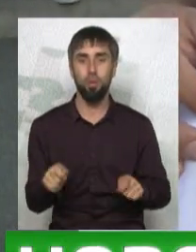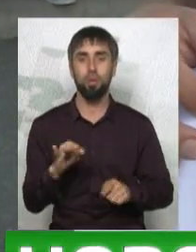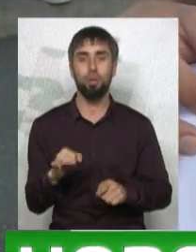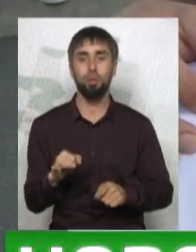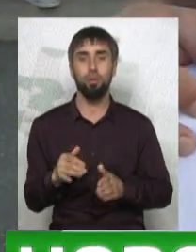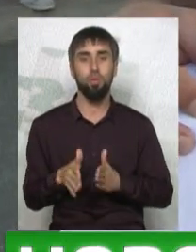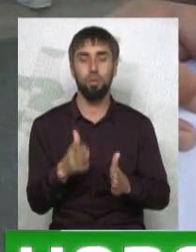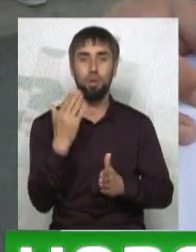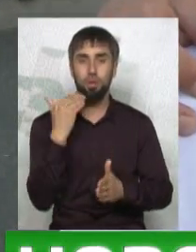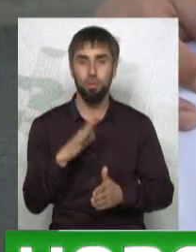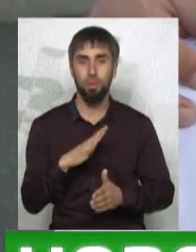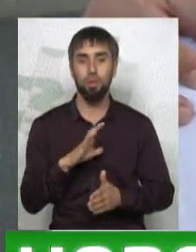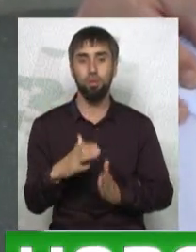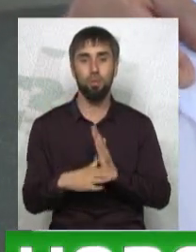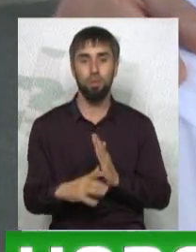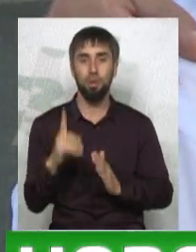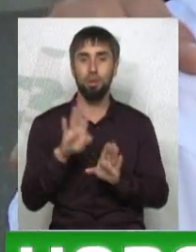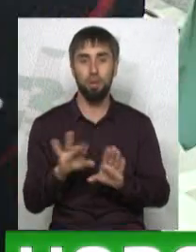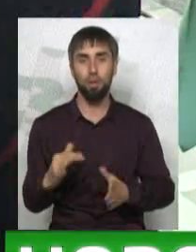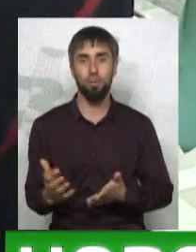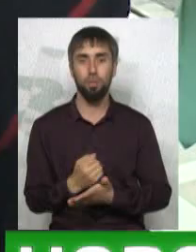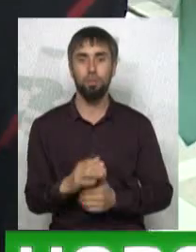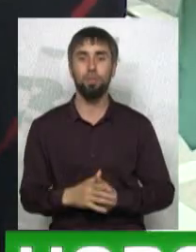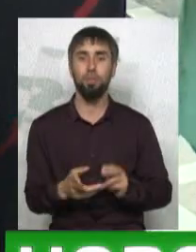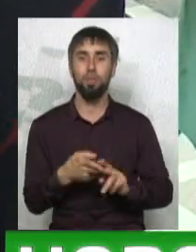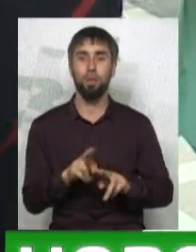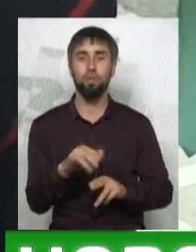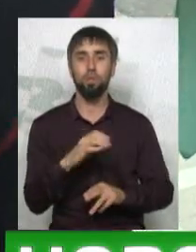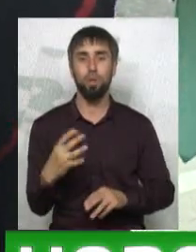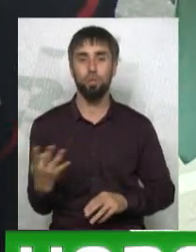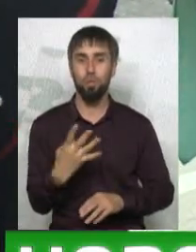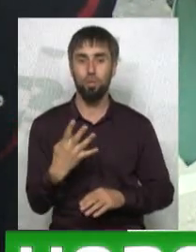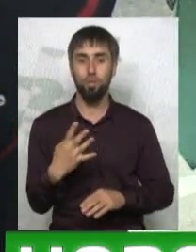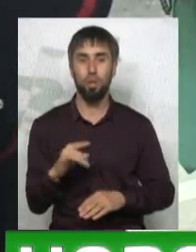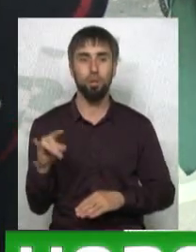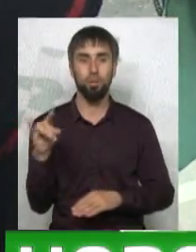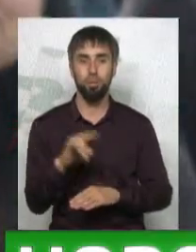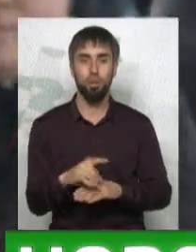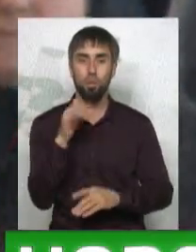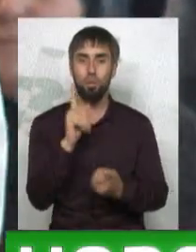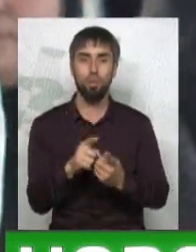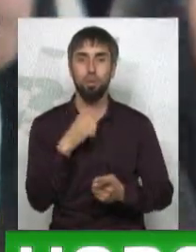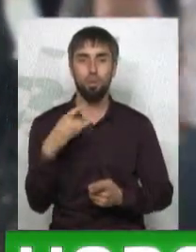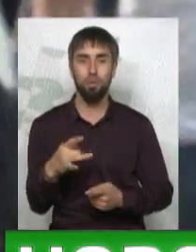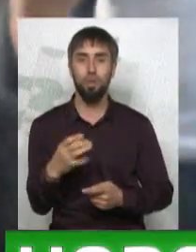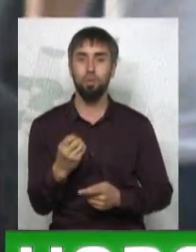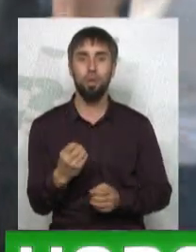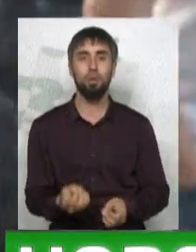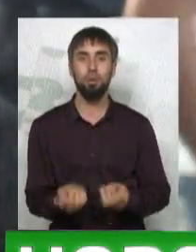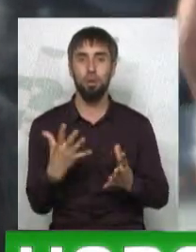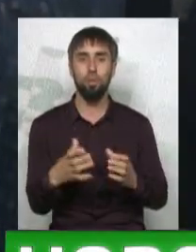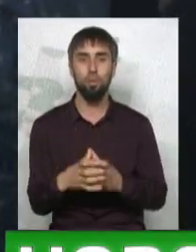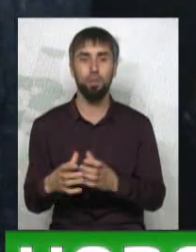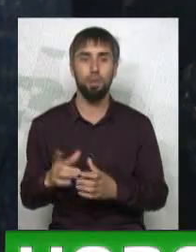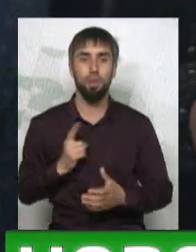дорогу облегчает. Ну, так и получилось. Это уже четвертый борт с паломниками, которые встречают в Ингушетии. Еще несколько групп